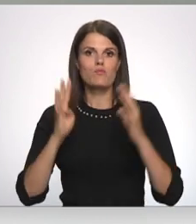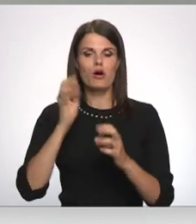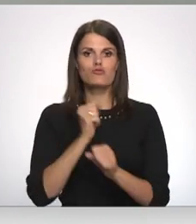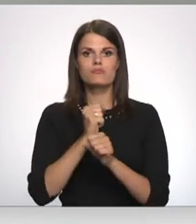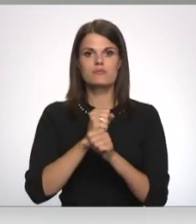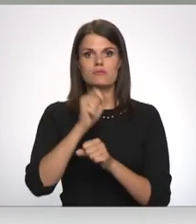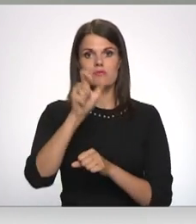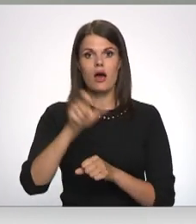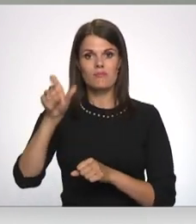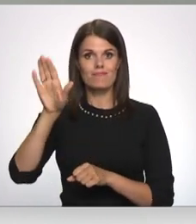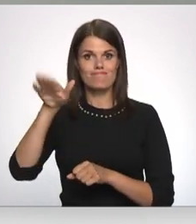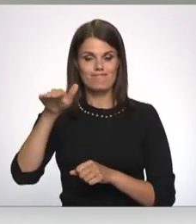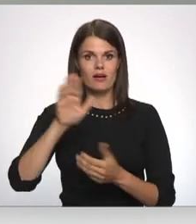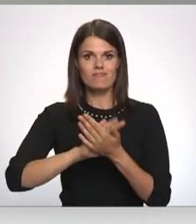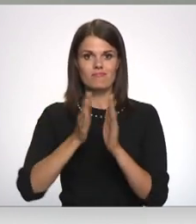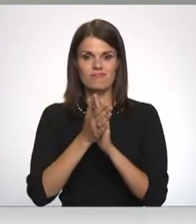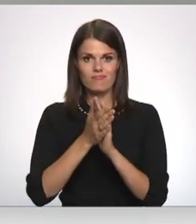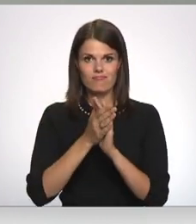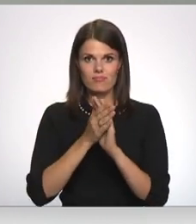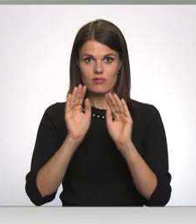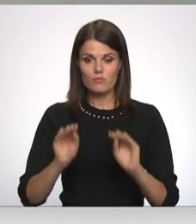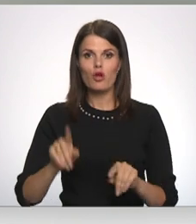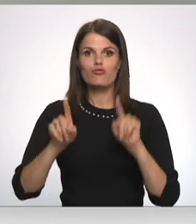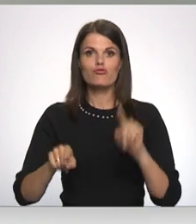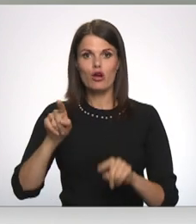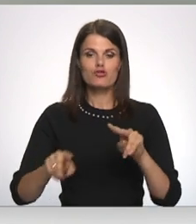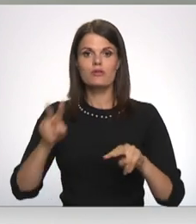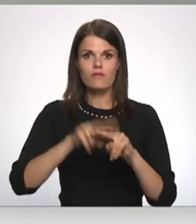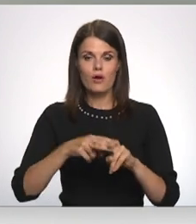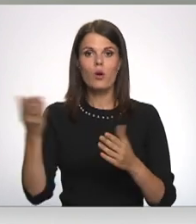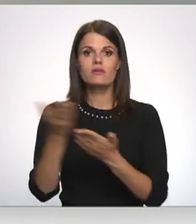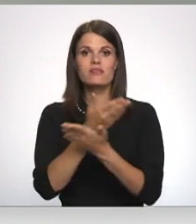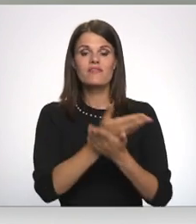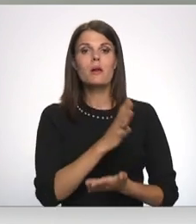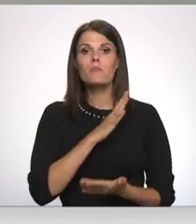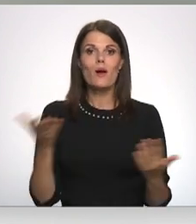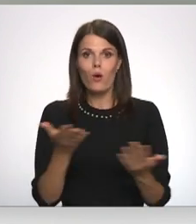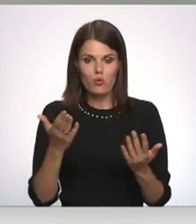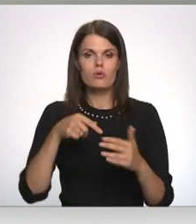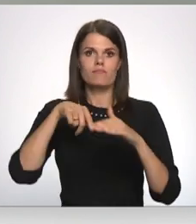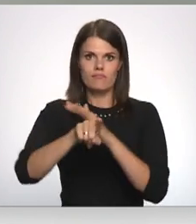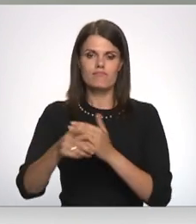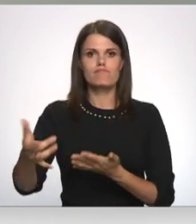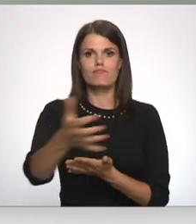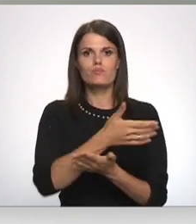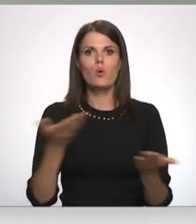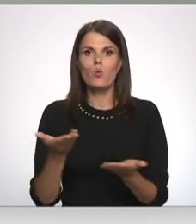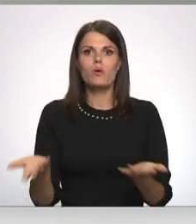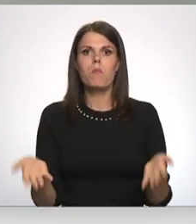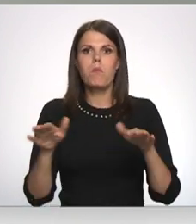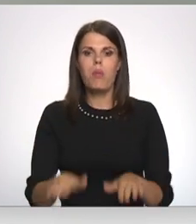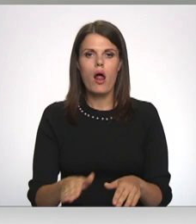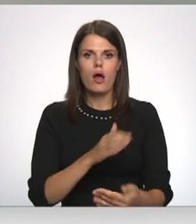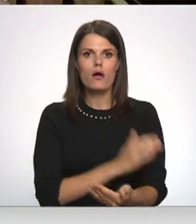darbiniekiem, drīkstat atsevišķās cirsmās ieiet un savākt pāri palikušās